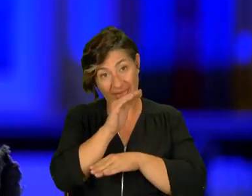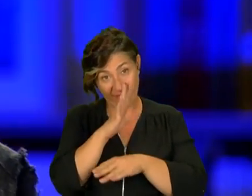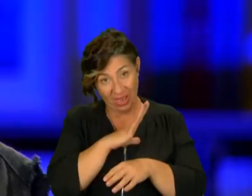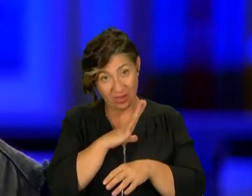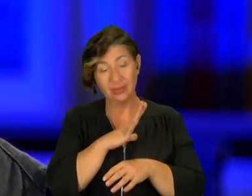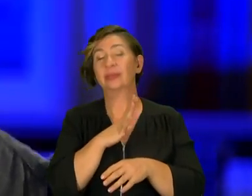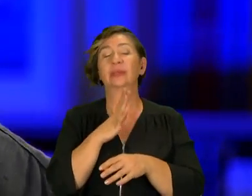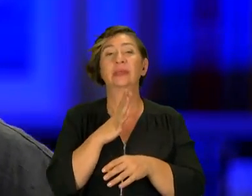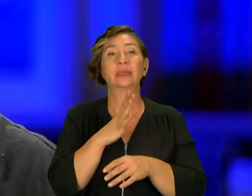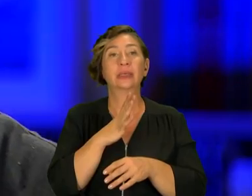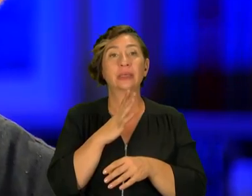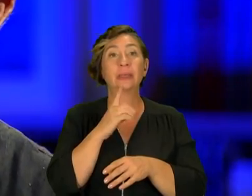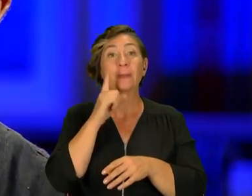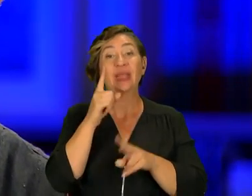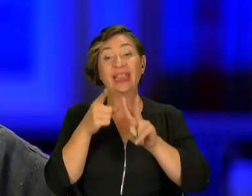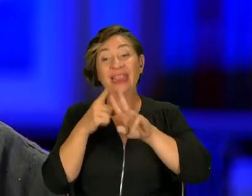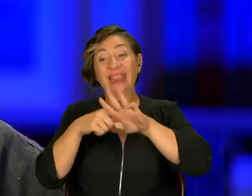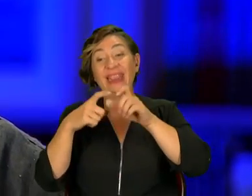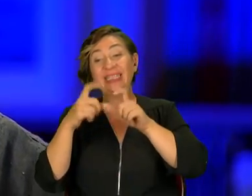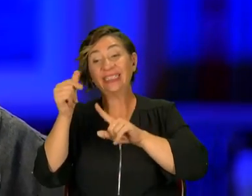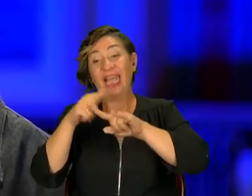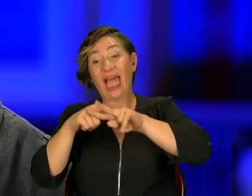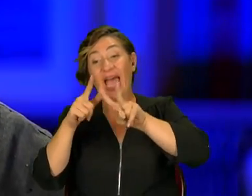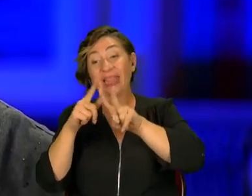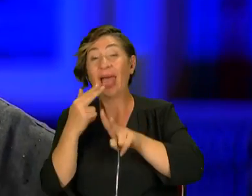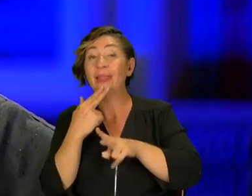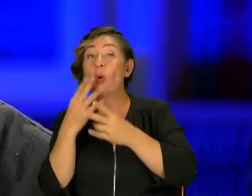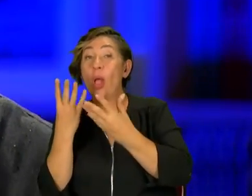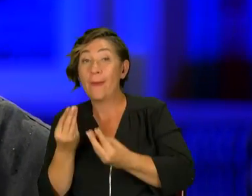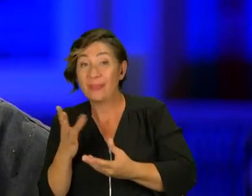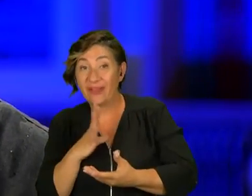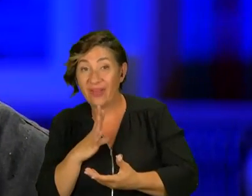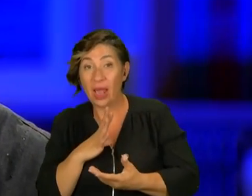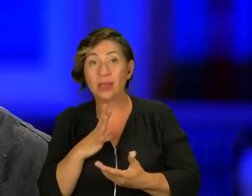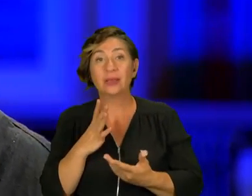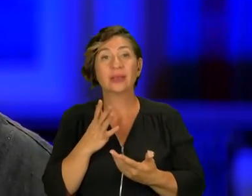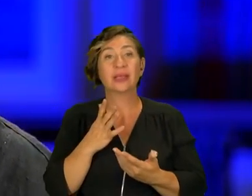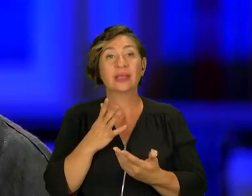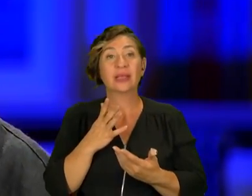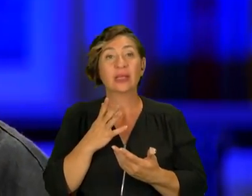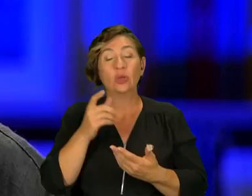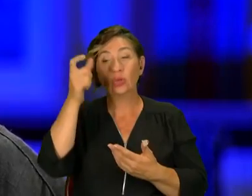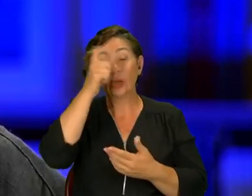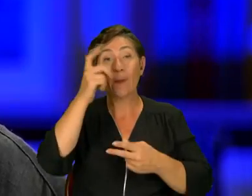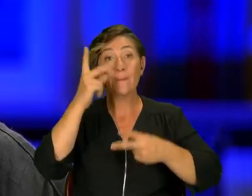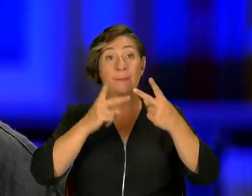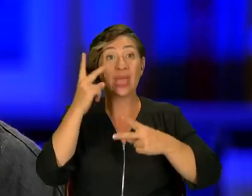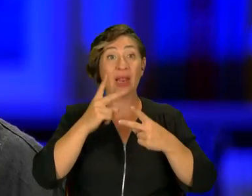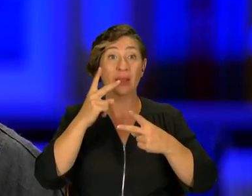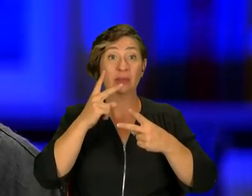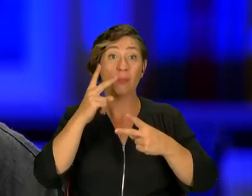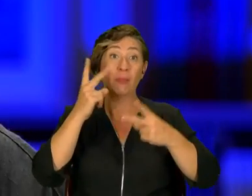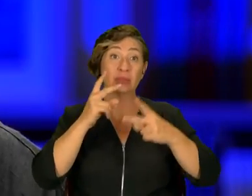var. Bir Neslihan hanım olabilmek var. Şimdi çoğumuz Türkiye'nin belli mağazalarında